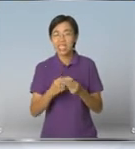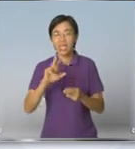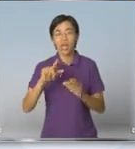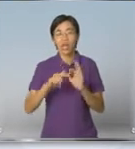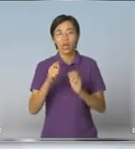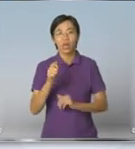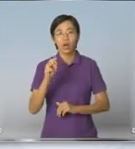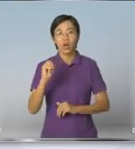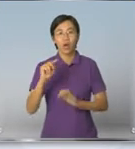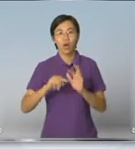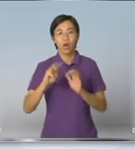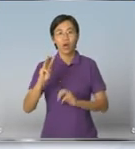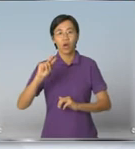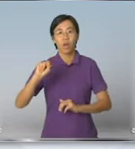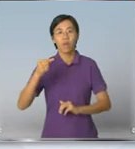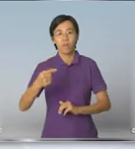ครับ